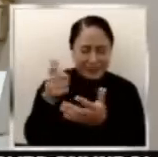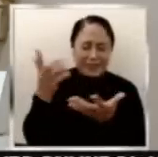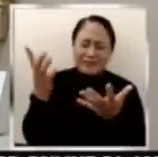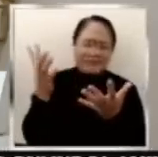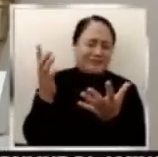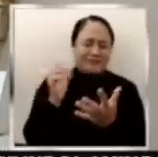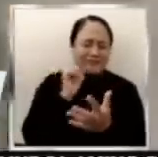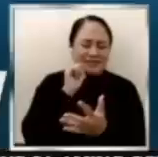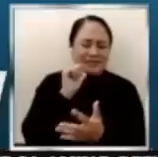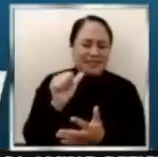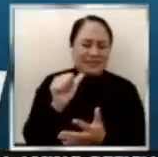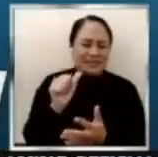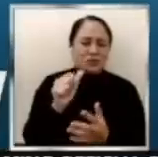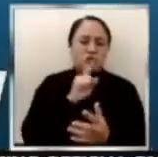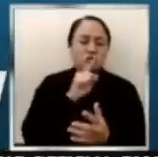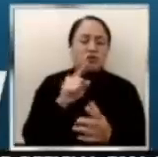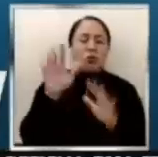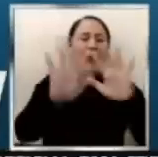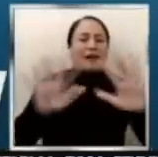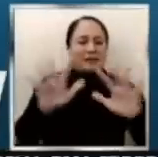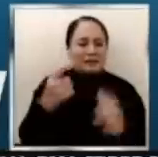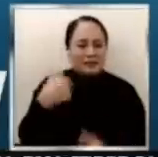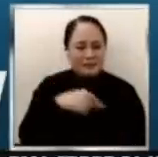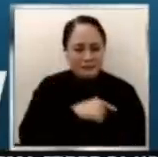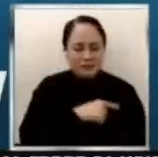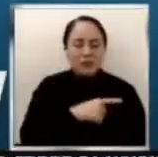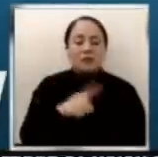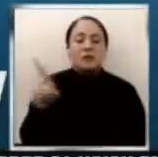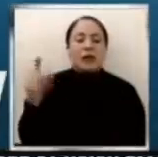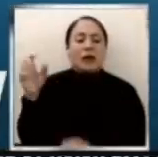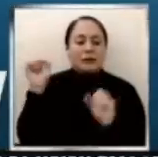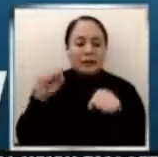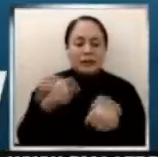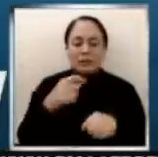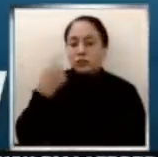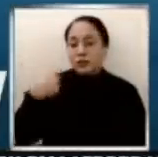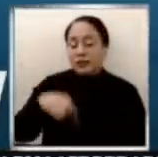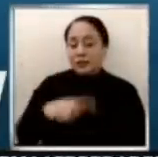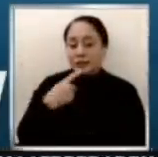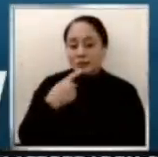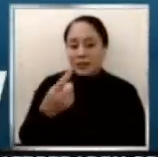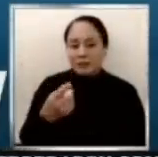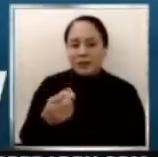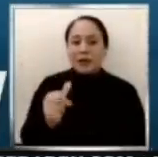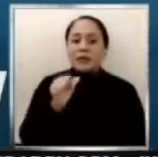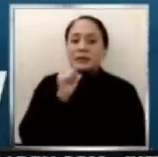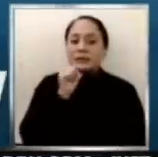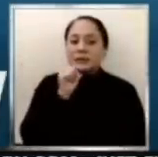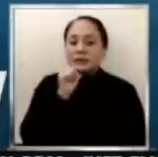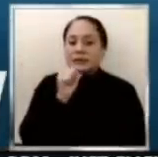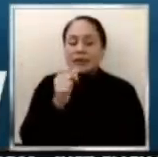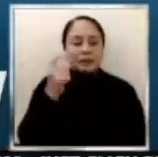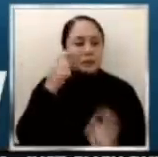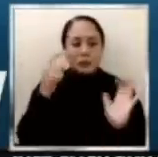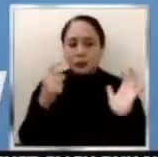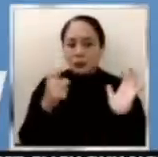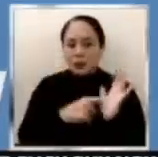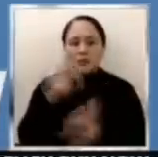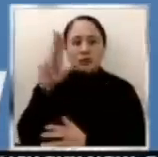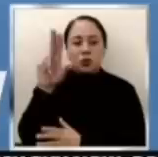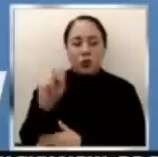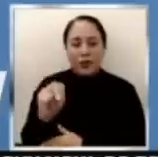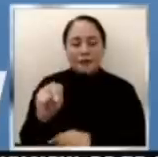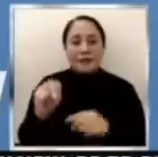that it was really meant to harass us. Muli naman daw iginiit ng China na hindi nila kinikilala ang UN arbitral ruling